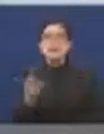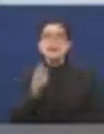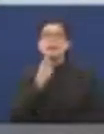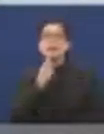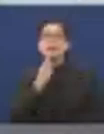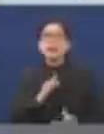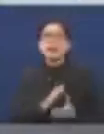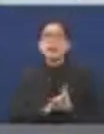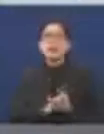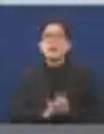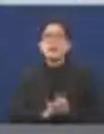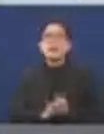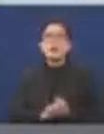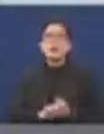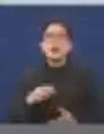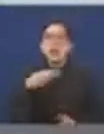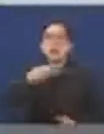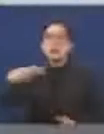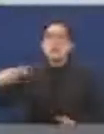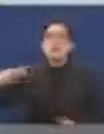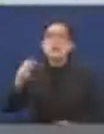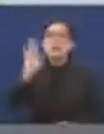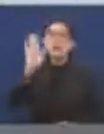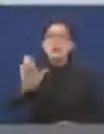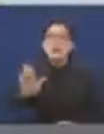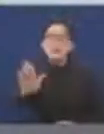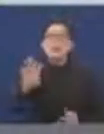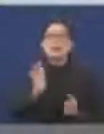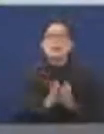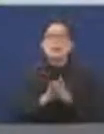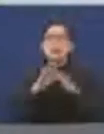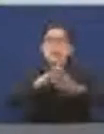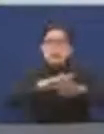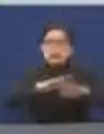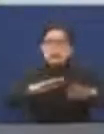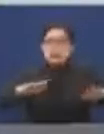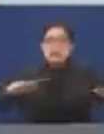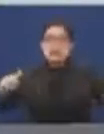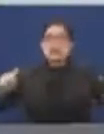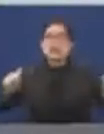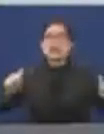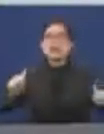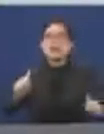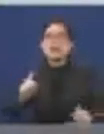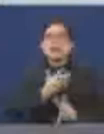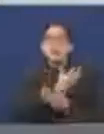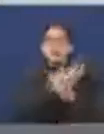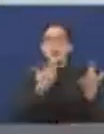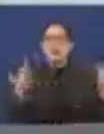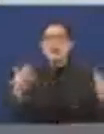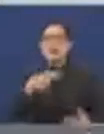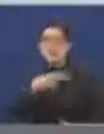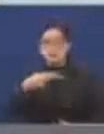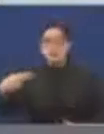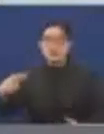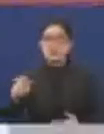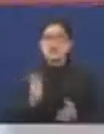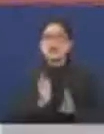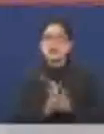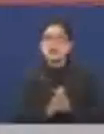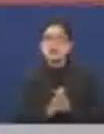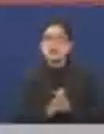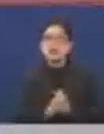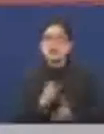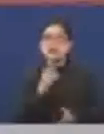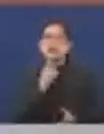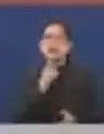dan kesejahteraan rakyat kita Indonesia. Juga tentang memahami